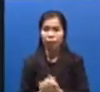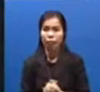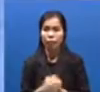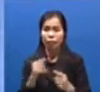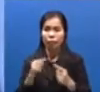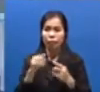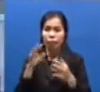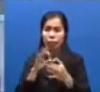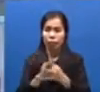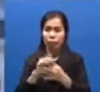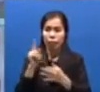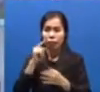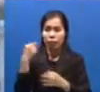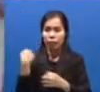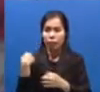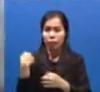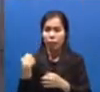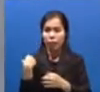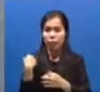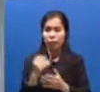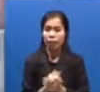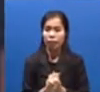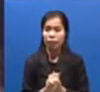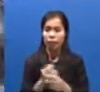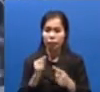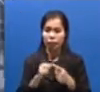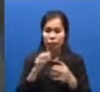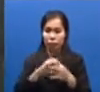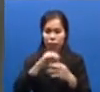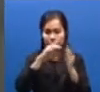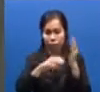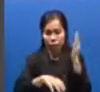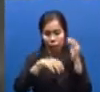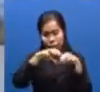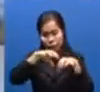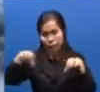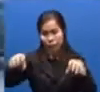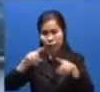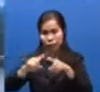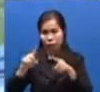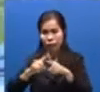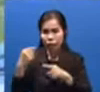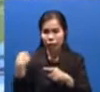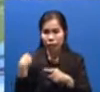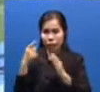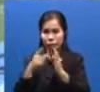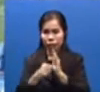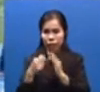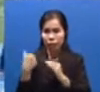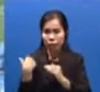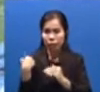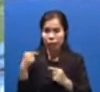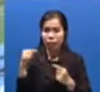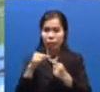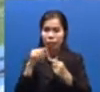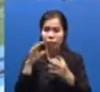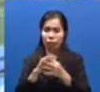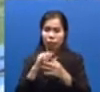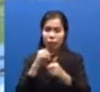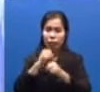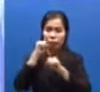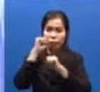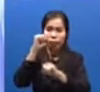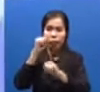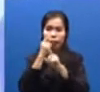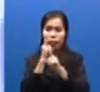การส่งข้อความข่าวในโซเชียลเน็ตเวิร์คต่างๆว่าคำประกาศของสำนักจุฬาราชมนตรีไม่ถูกต้องโดยให้ยึดคำประกาศของ